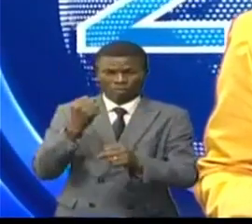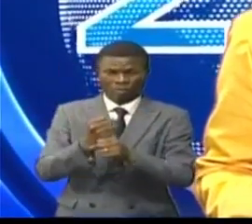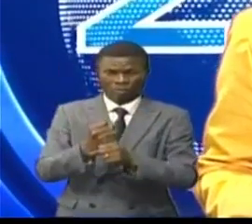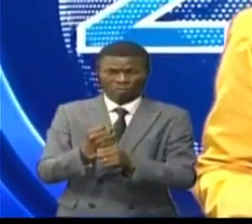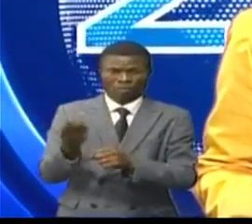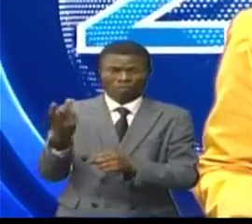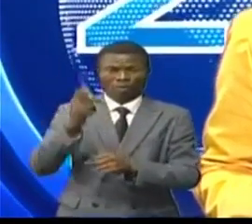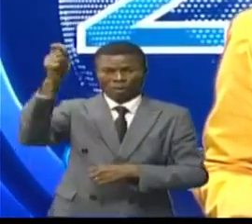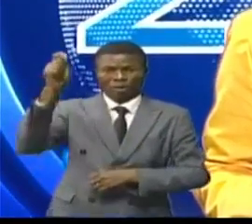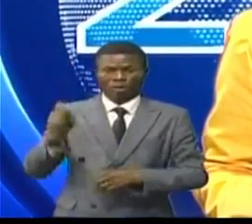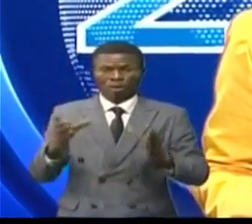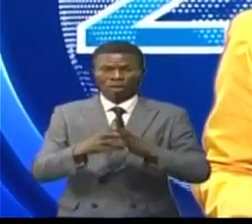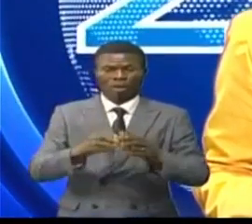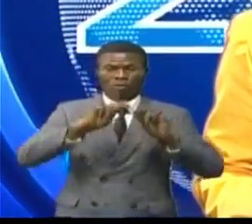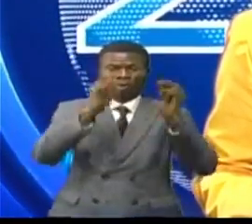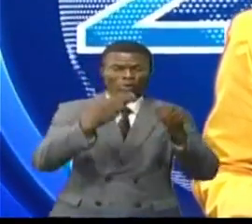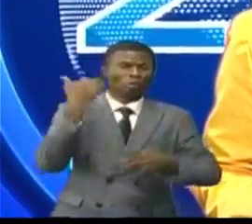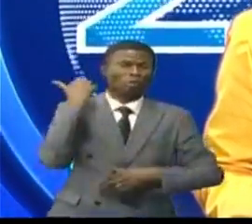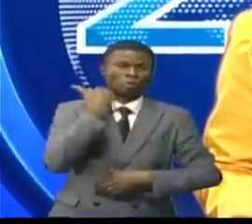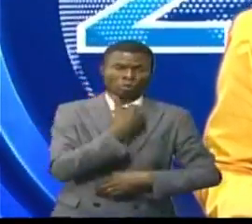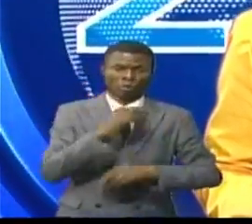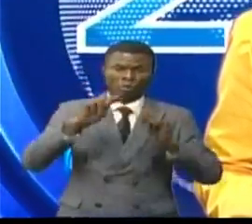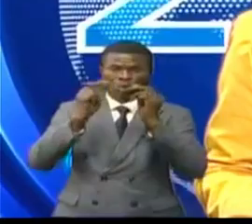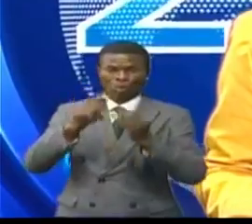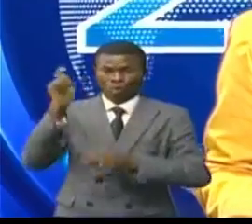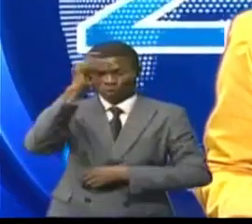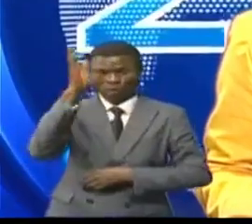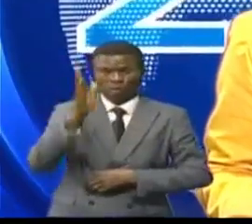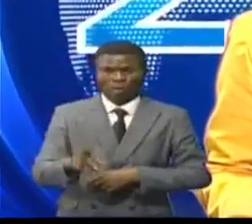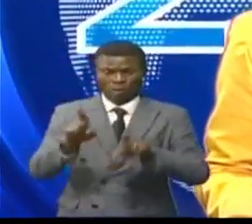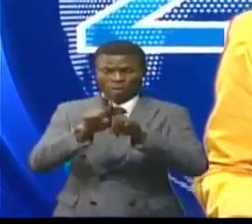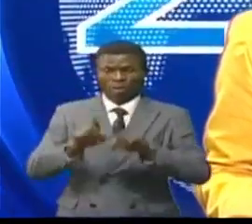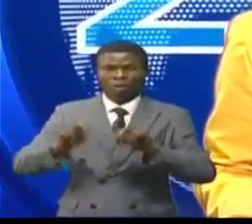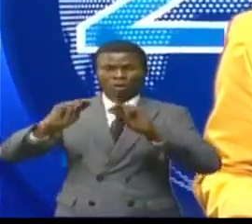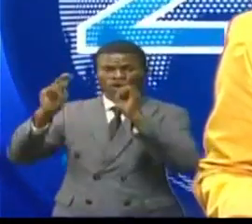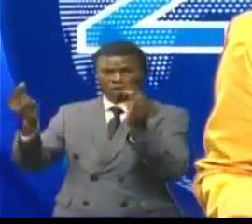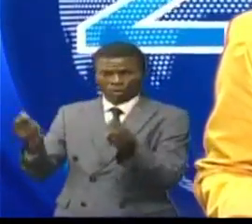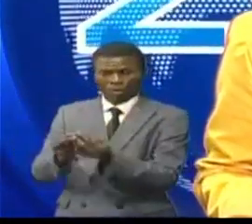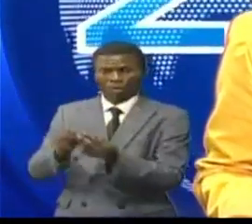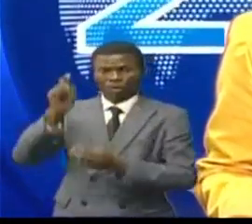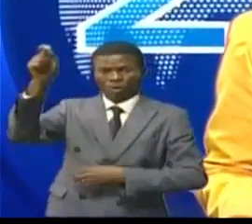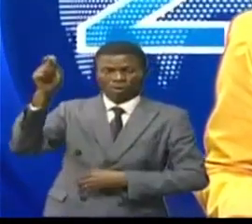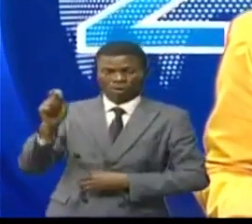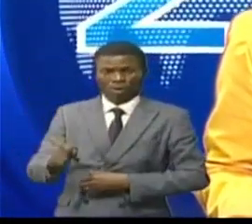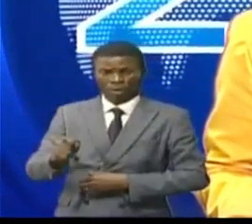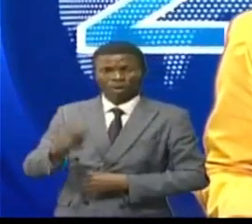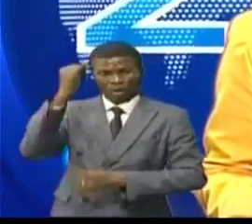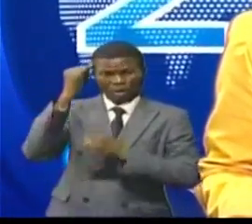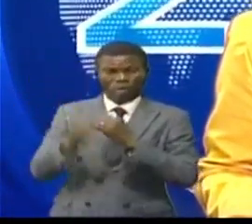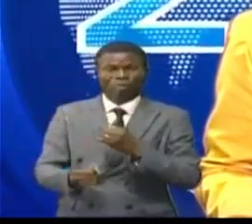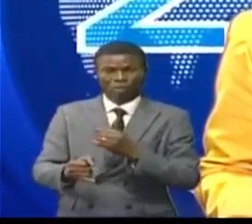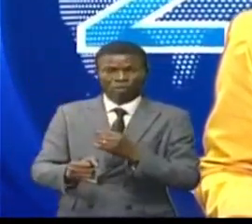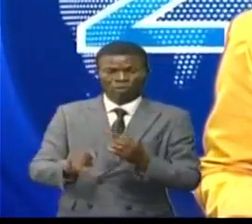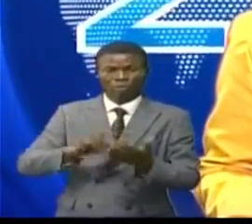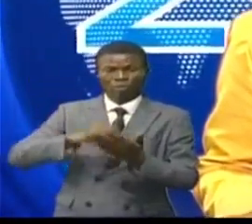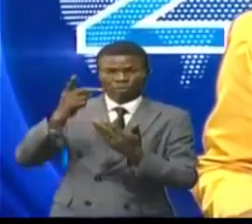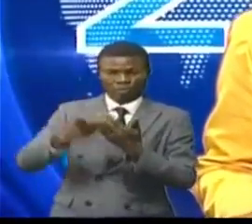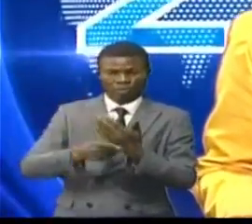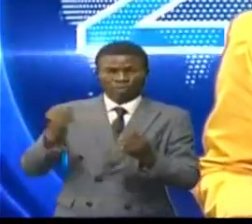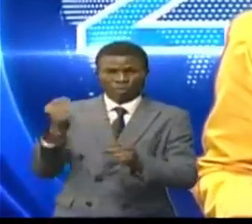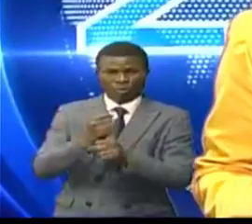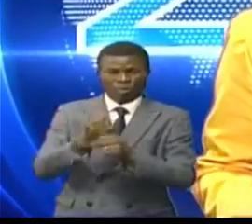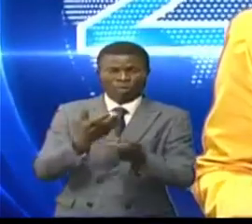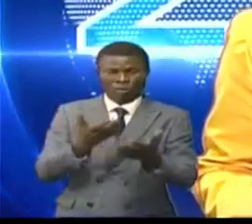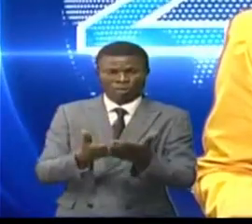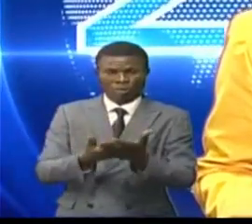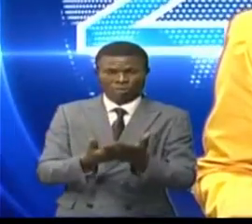conjointes FRDC-UPDF contre les groupes terroristes et les groupes armés, la finalisation des procédures opérationnelles